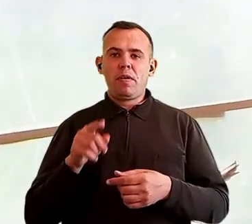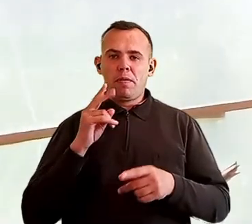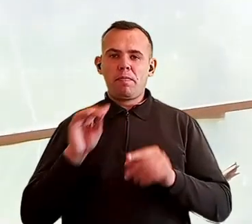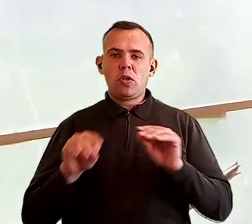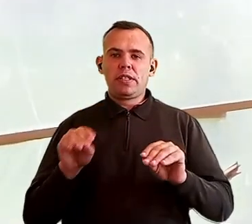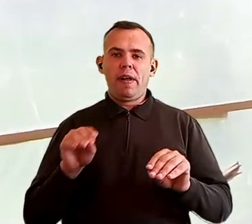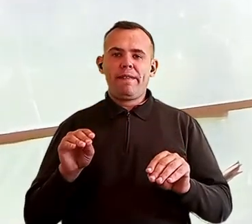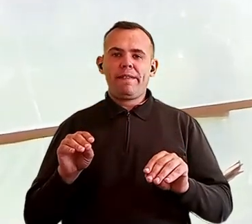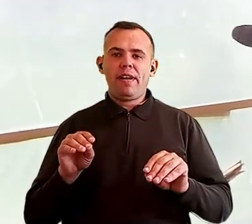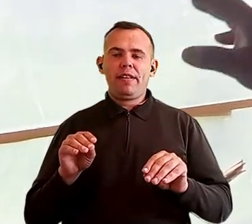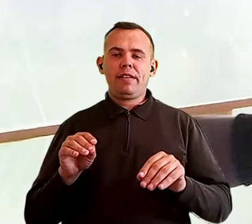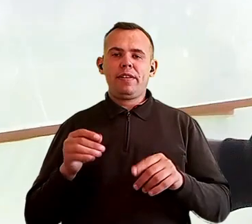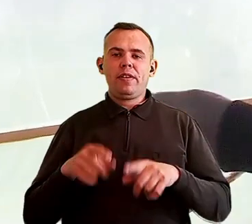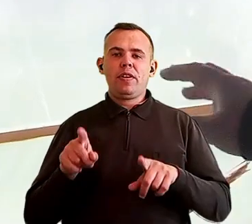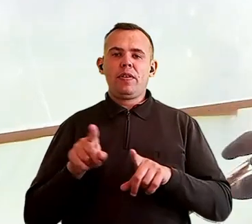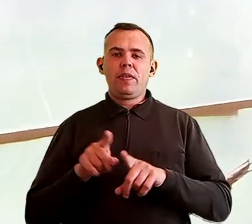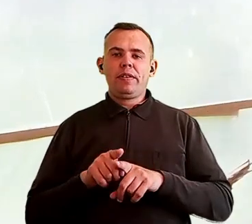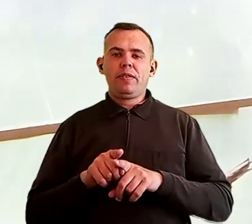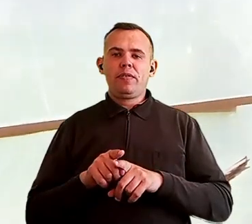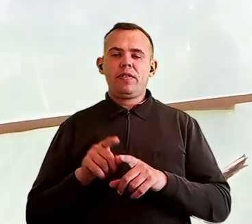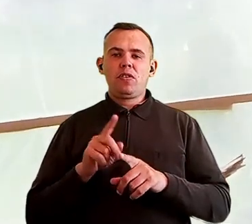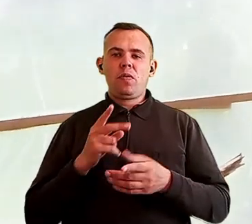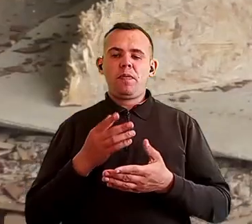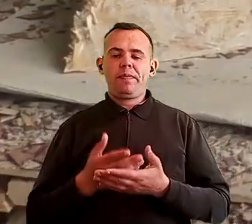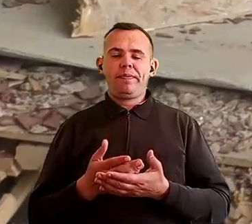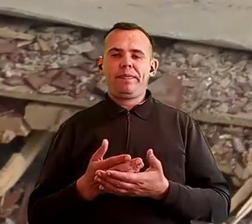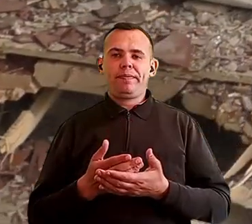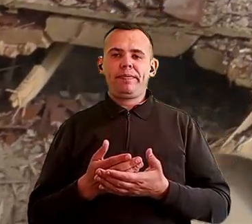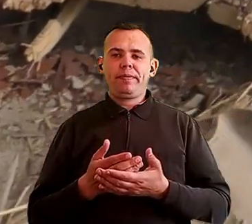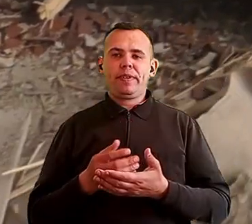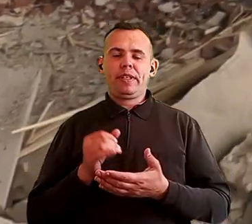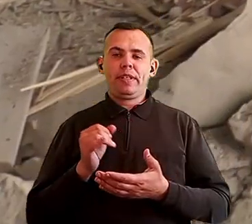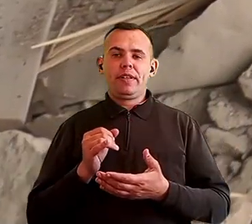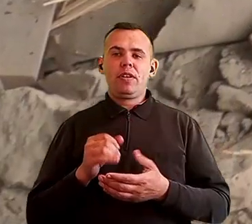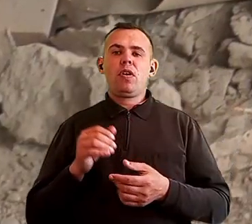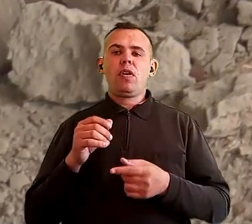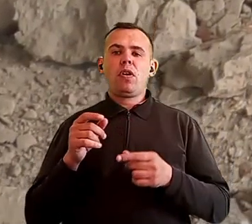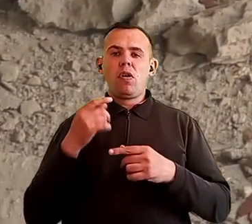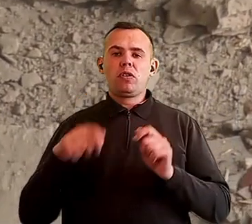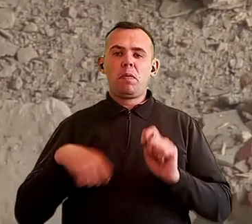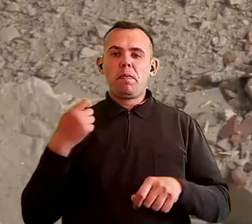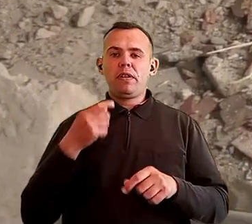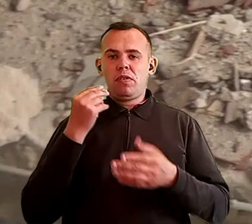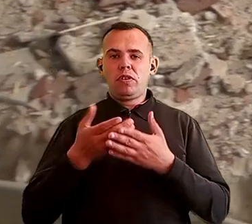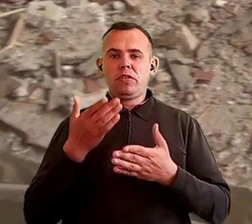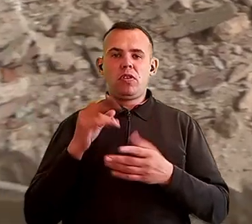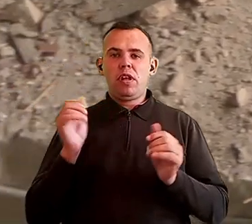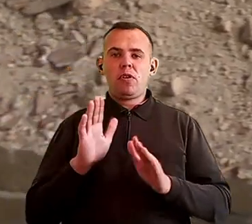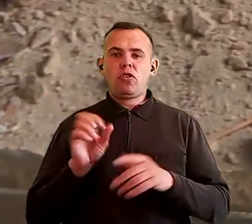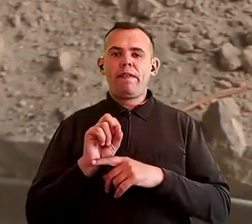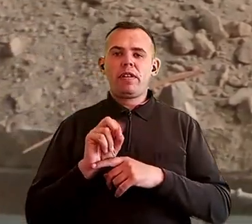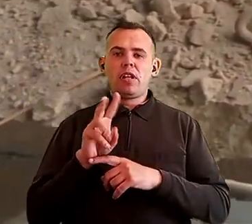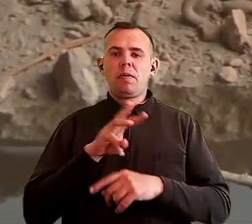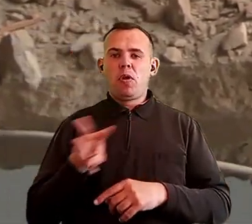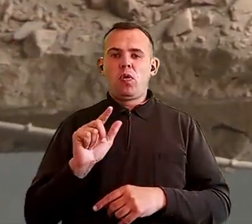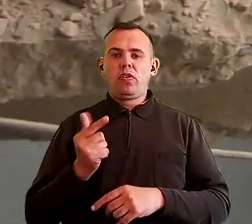могли затулили плівкою, щоб не попадала тут сюди волога. Збитків, додає, оцінюють щонайменше у 12 мільйонів гривень.